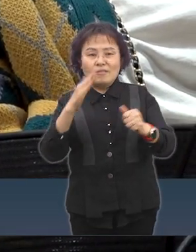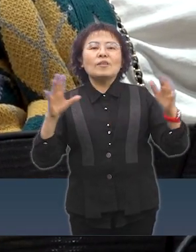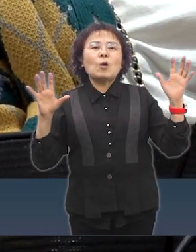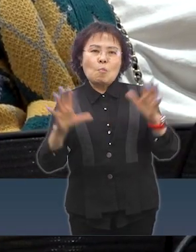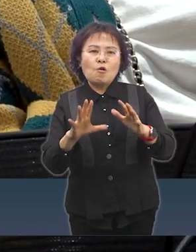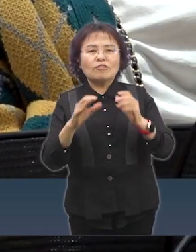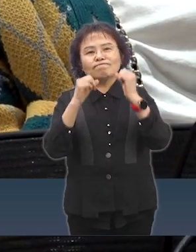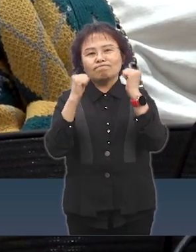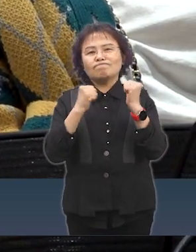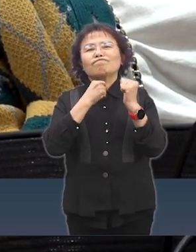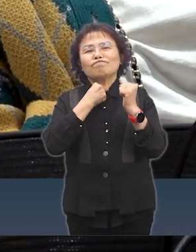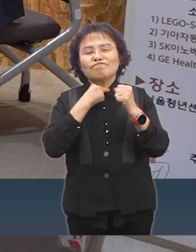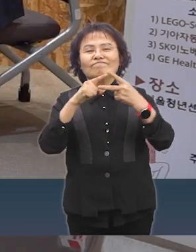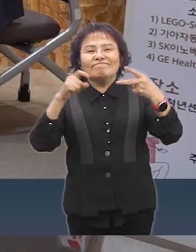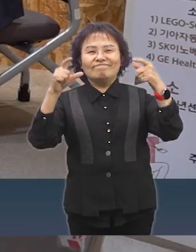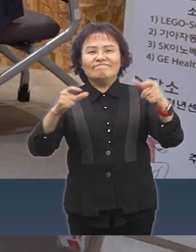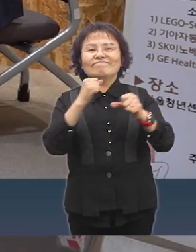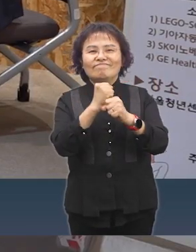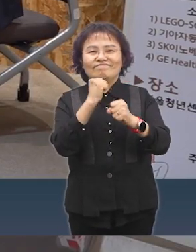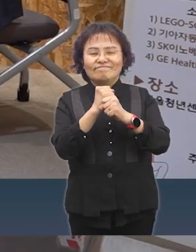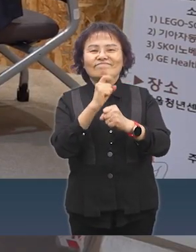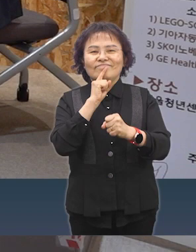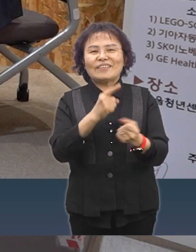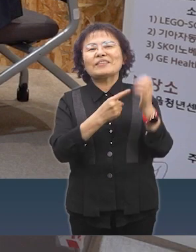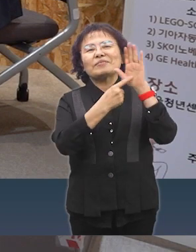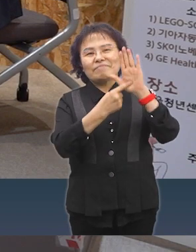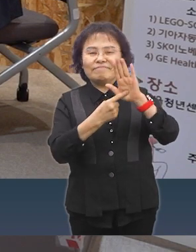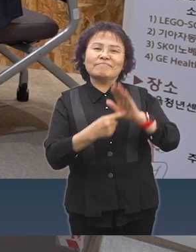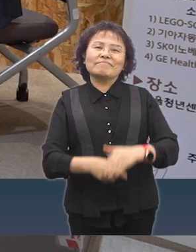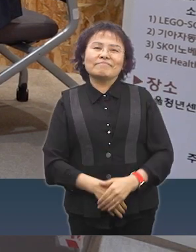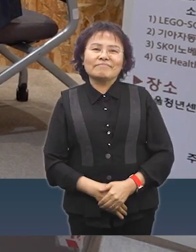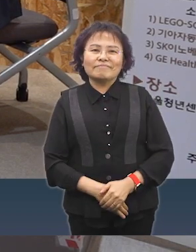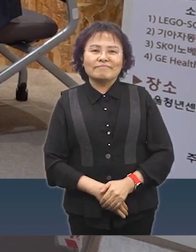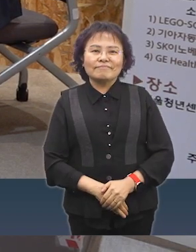모이고 머무르고 싶은 동대문구를 조성하겠다고 밝혔습니다